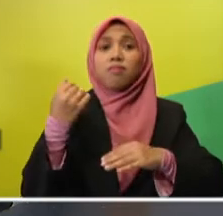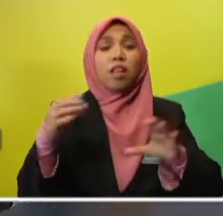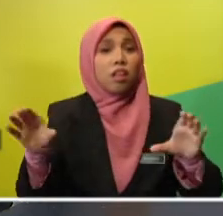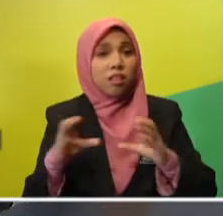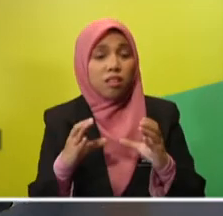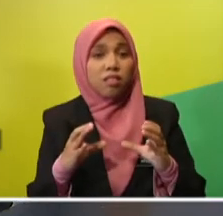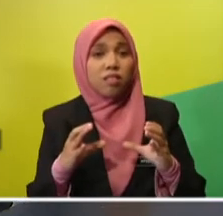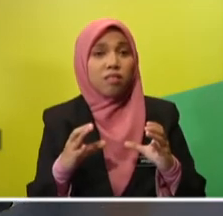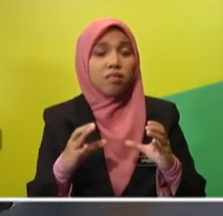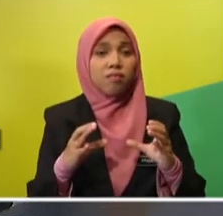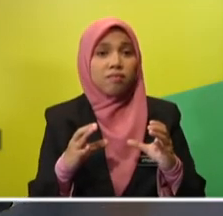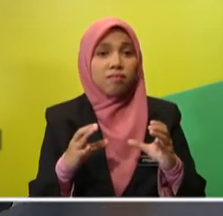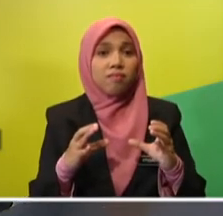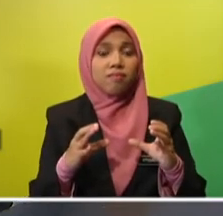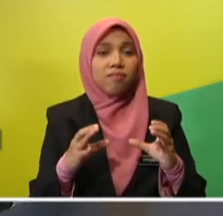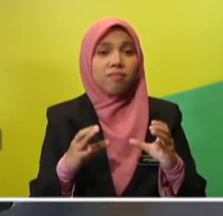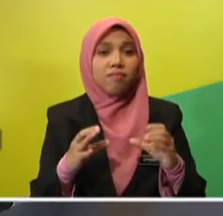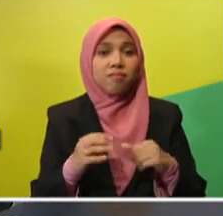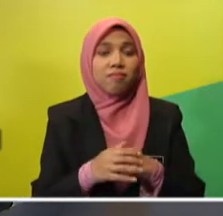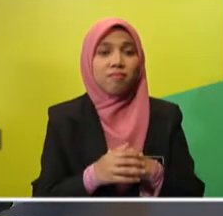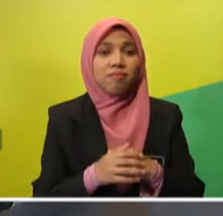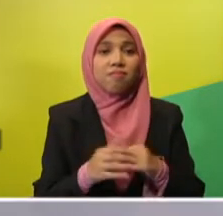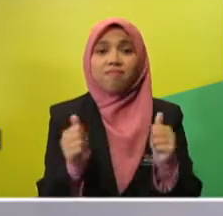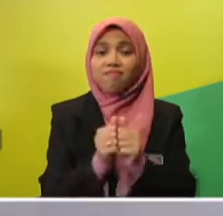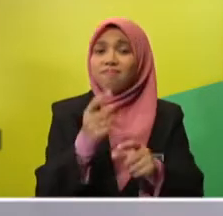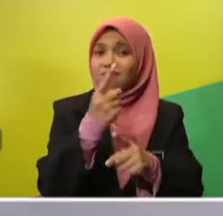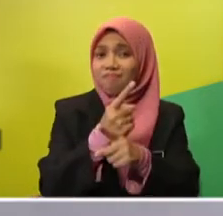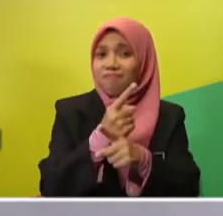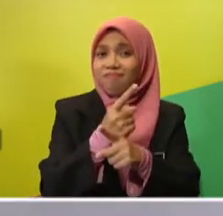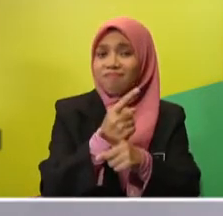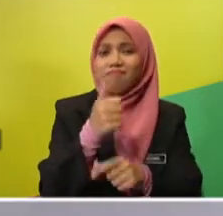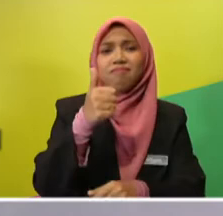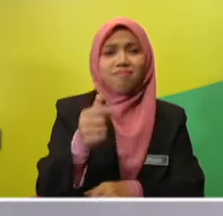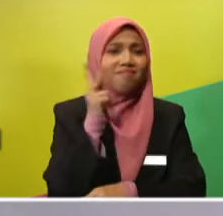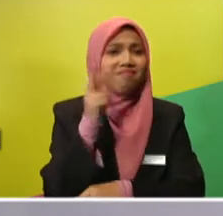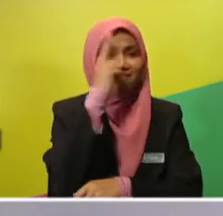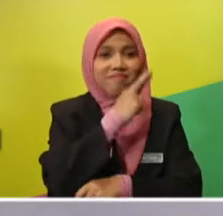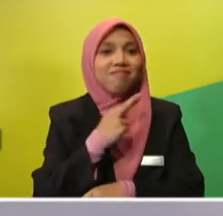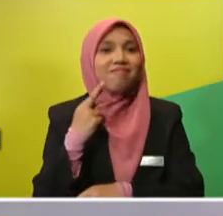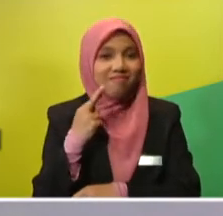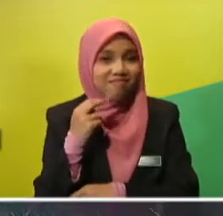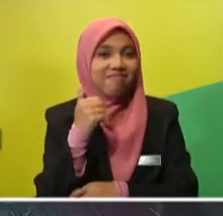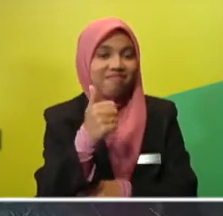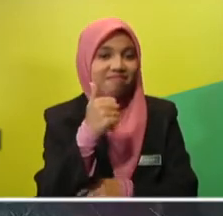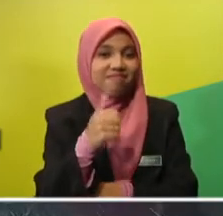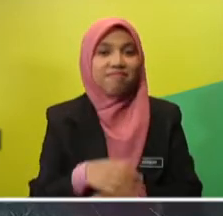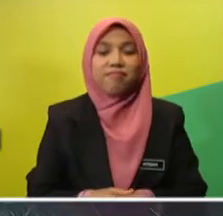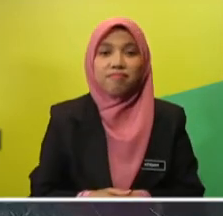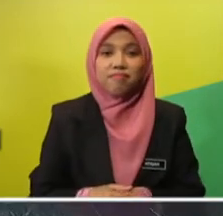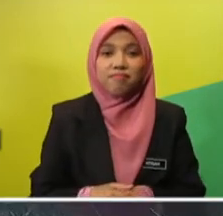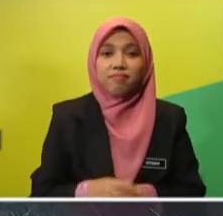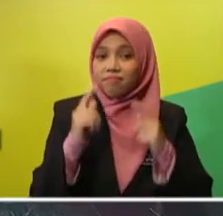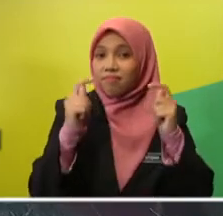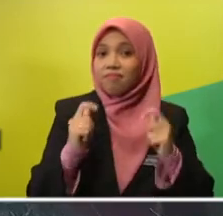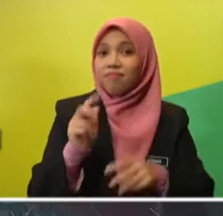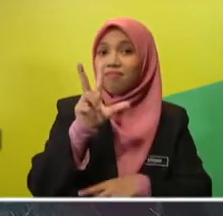dengan orang-orang. Bagus Kak Rina. Terima kasih cikgu. Okey. Teknik yang ketiga,